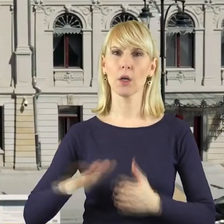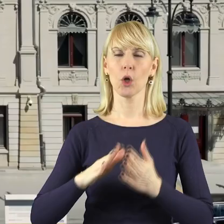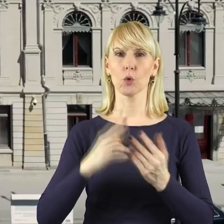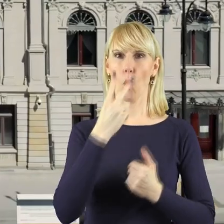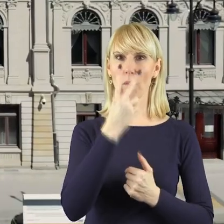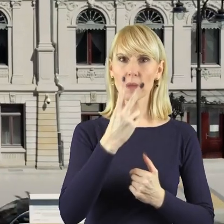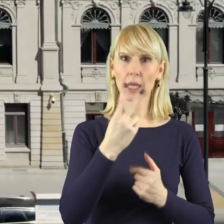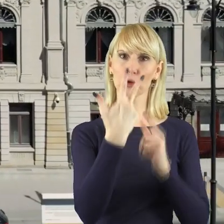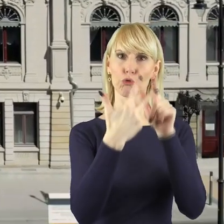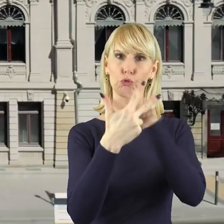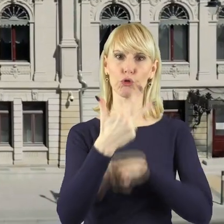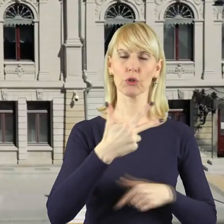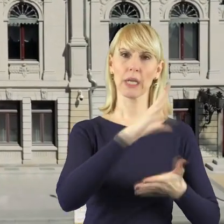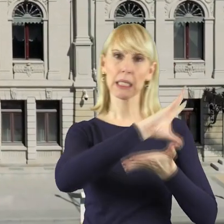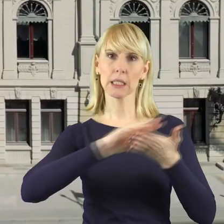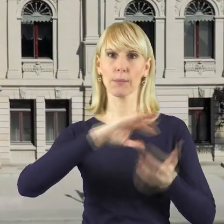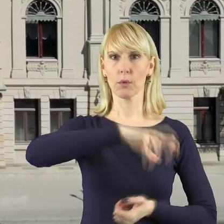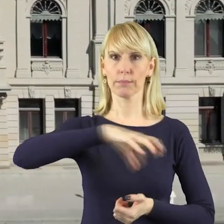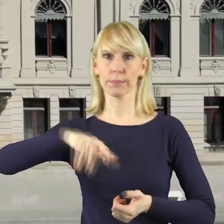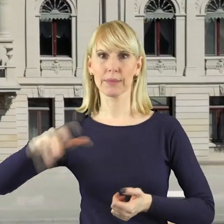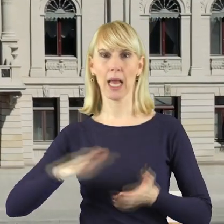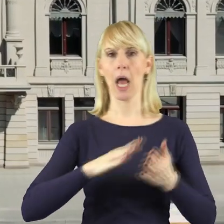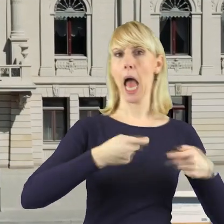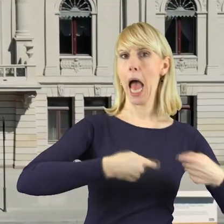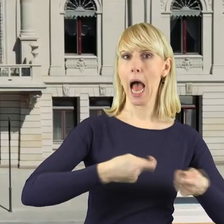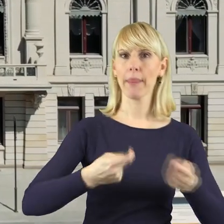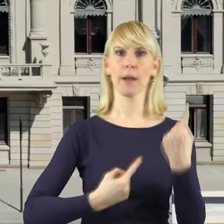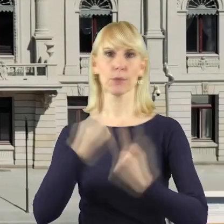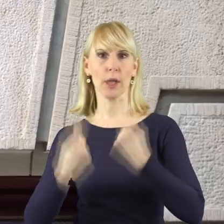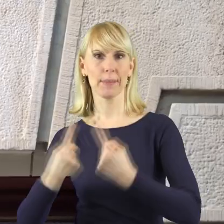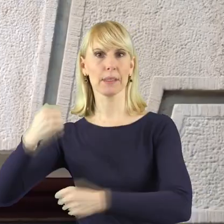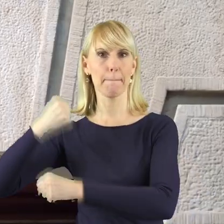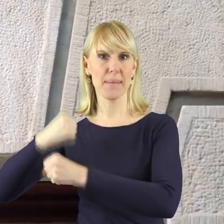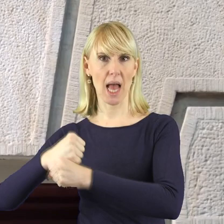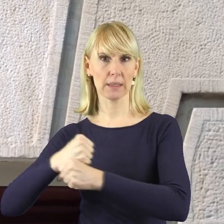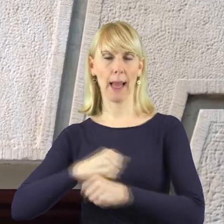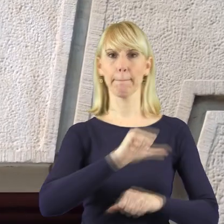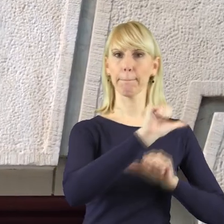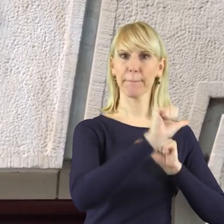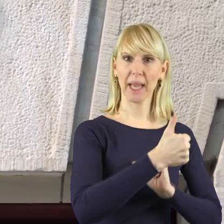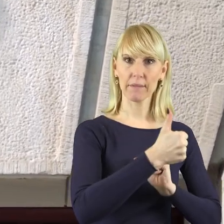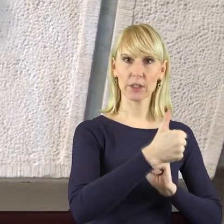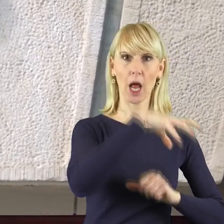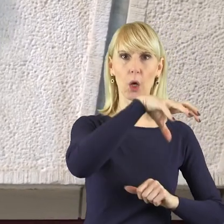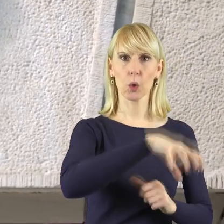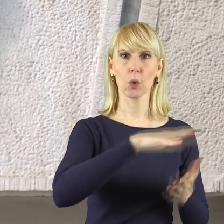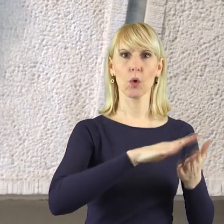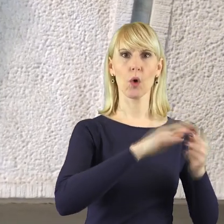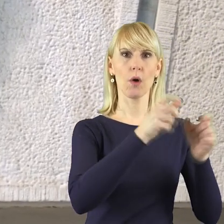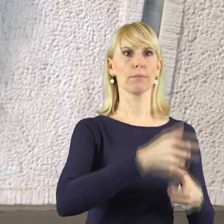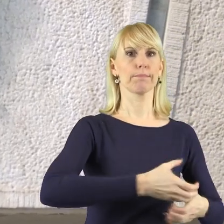różne grupy symboli, odnoszące się do świata handlu, przemysłu i pracy. Pierwszą z nich tworzy przewiązany